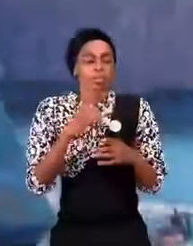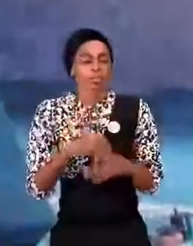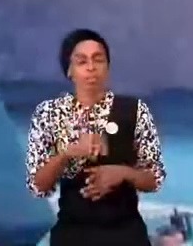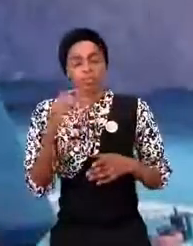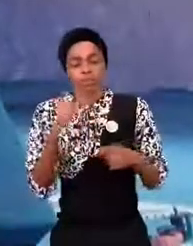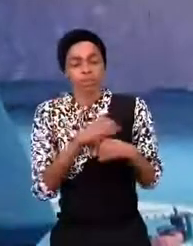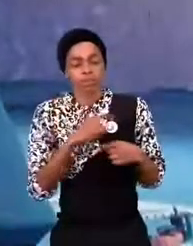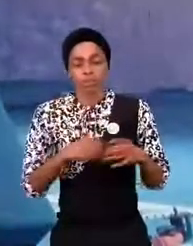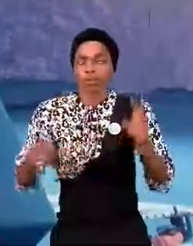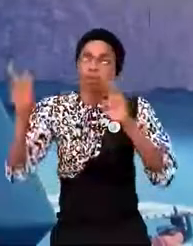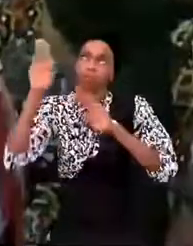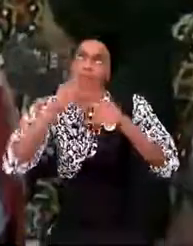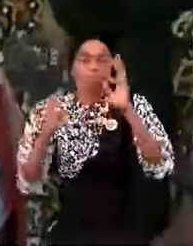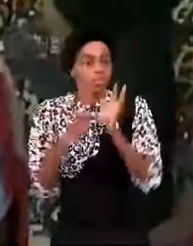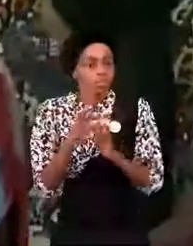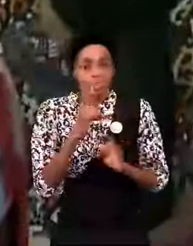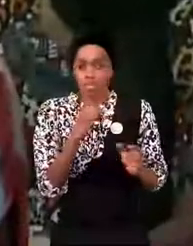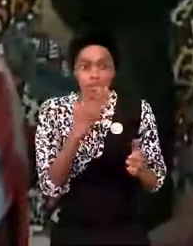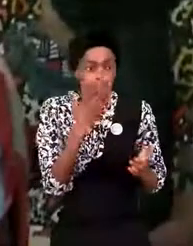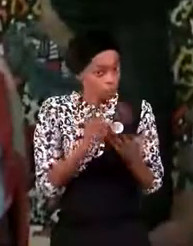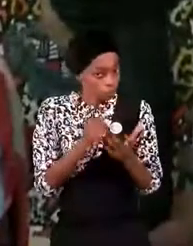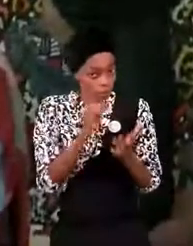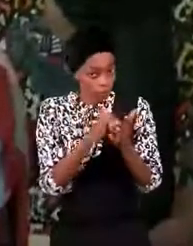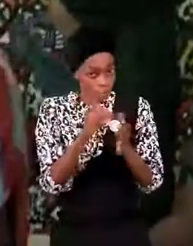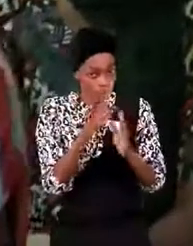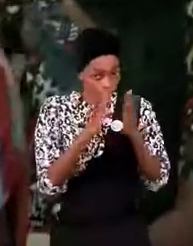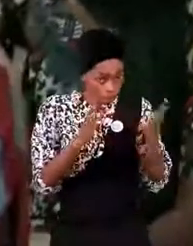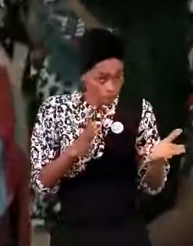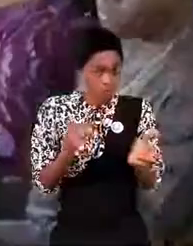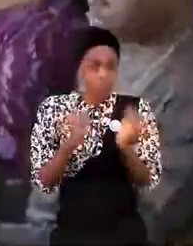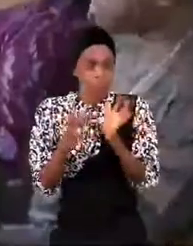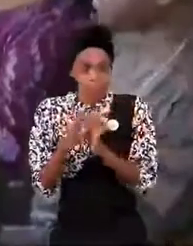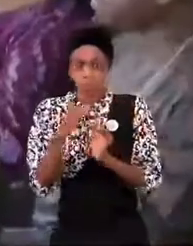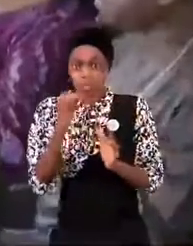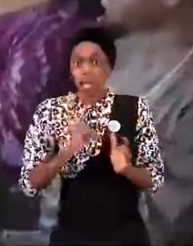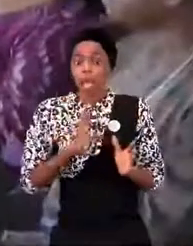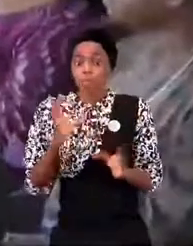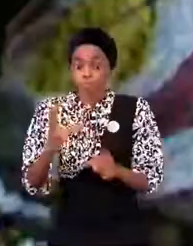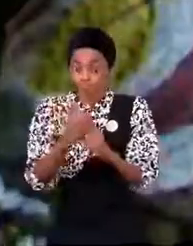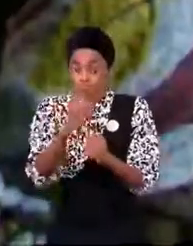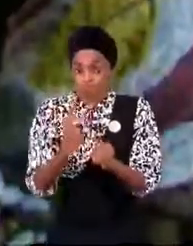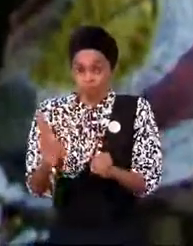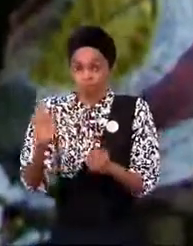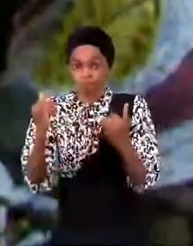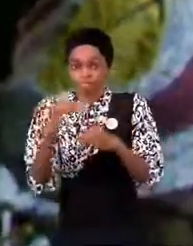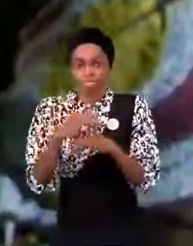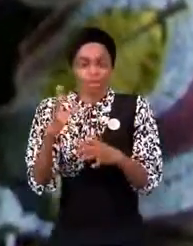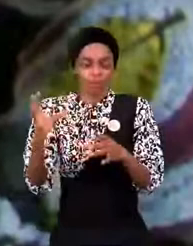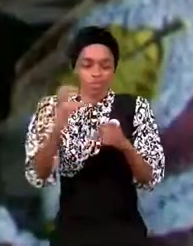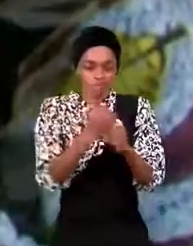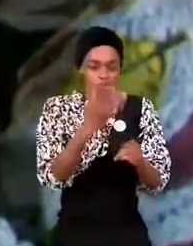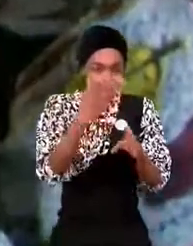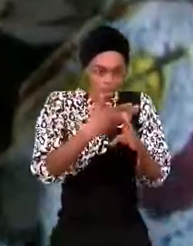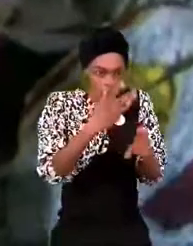tu sois là-bas. Ce soir, il va te prendre de là-bas. Ce soir, il va te prendre de là-bas. Les ténèbres